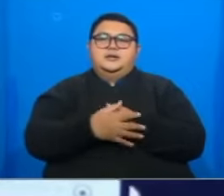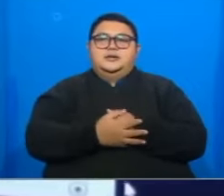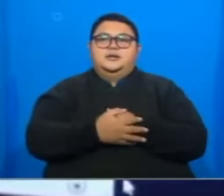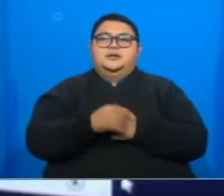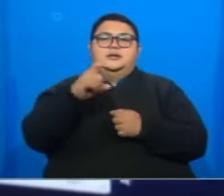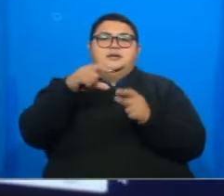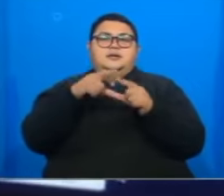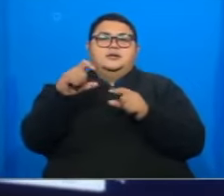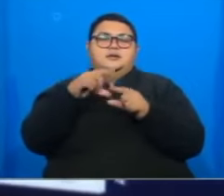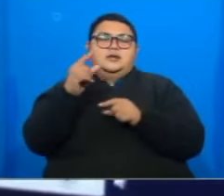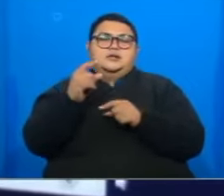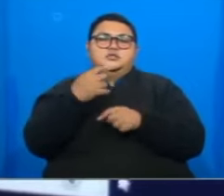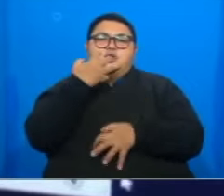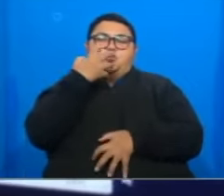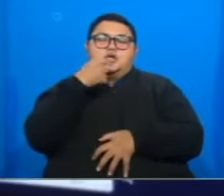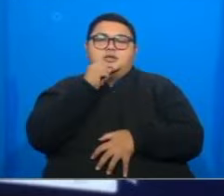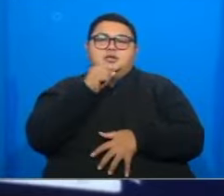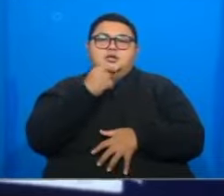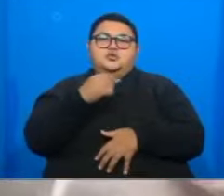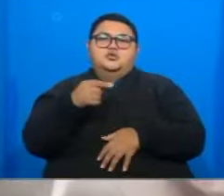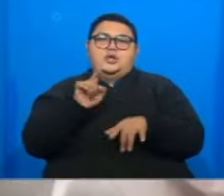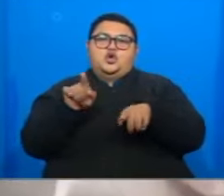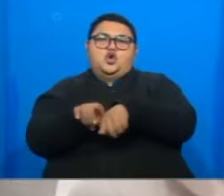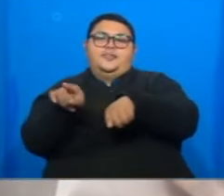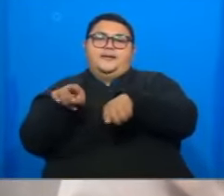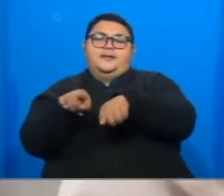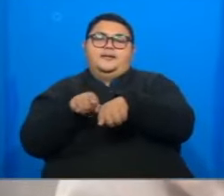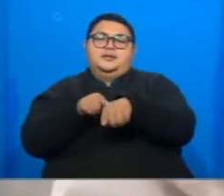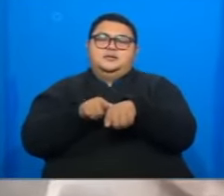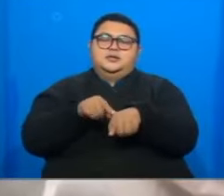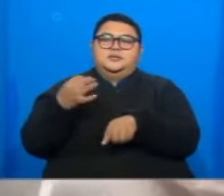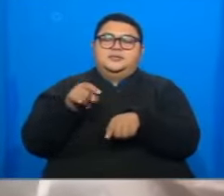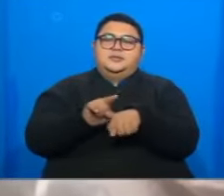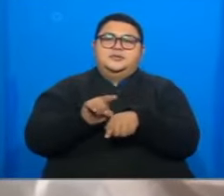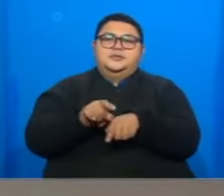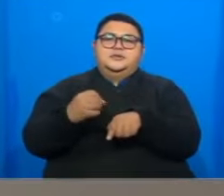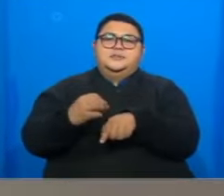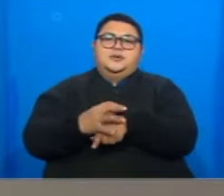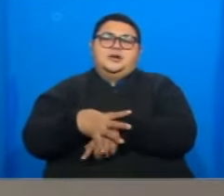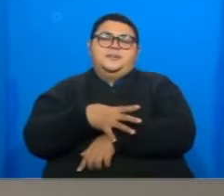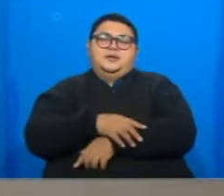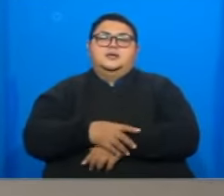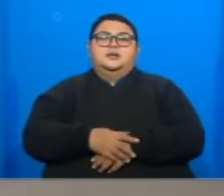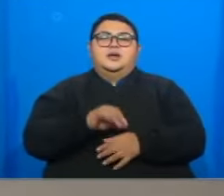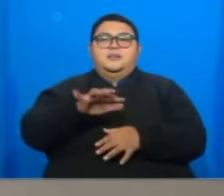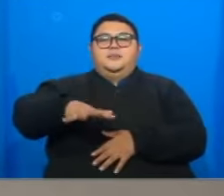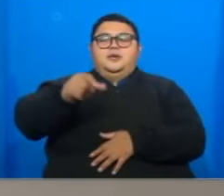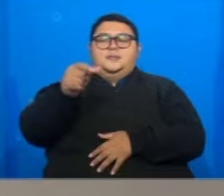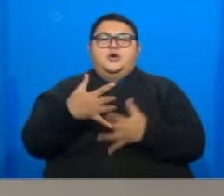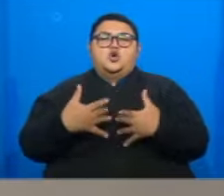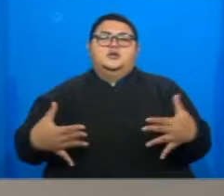Cacar monyet atau Mpox dapat menyebar melalui kontak dekat, biasanya bergejala ringan namun dapat berakibat fatal pada beberapa